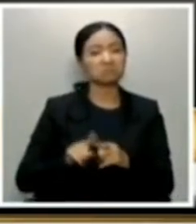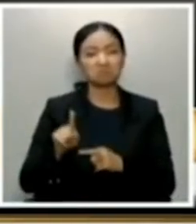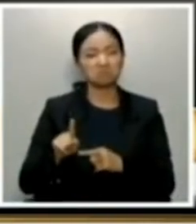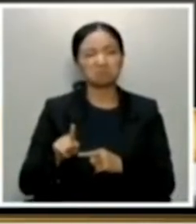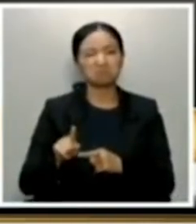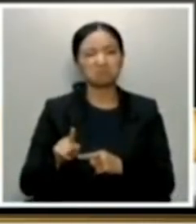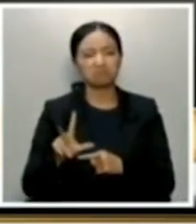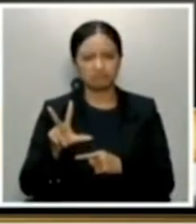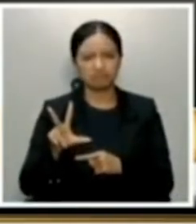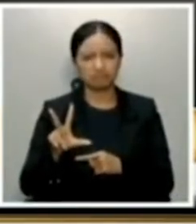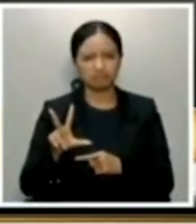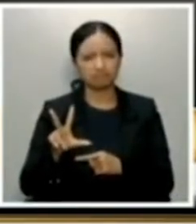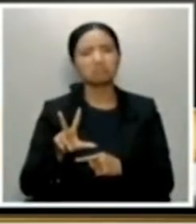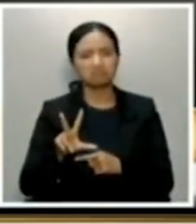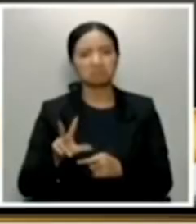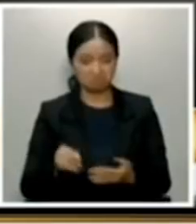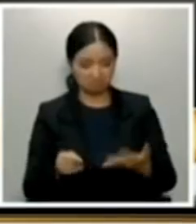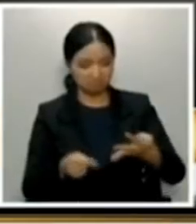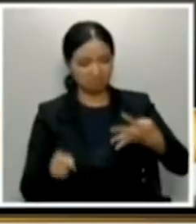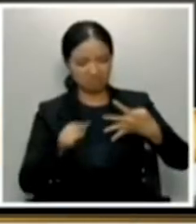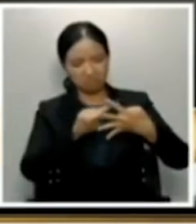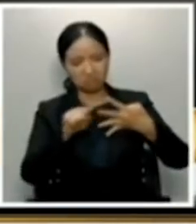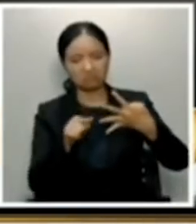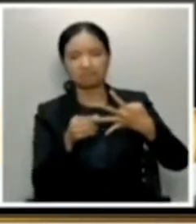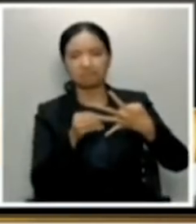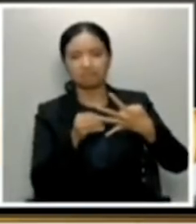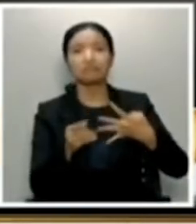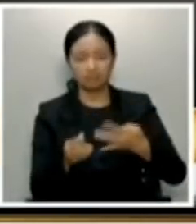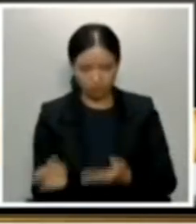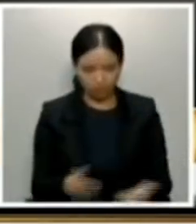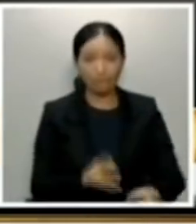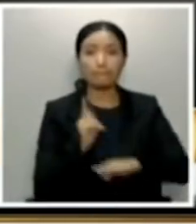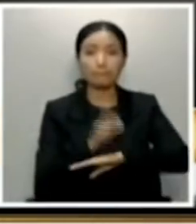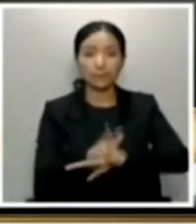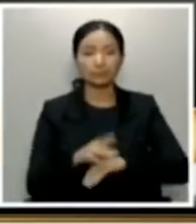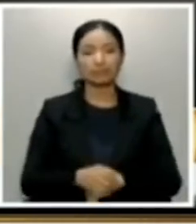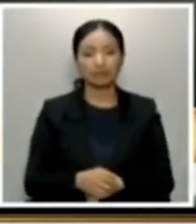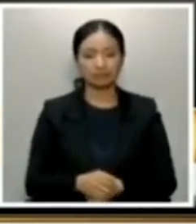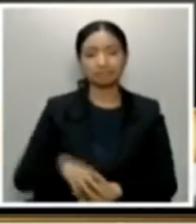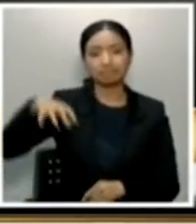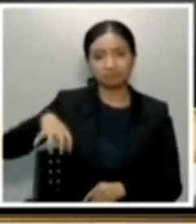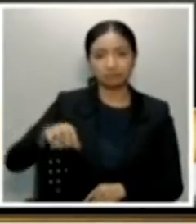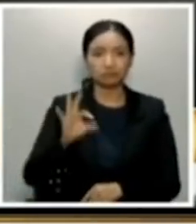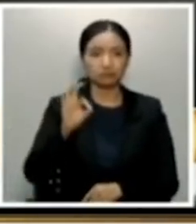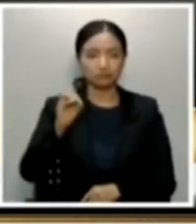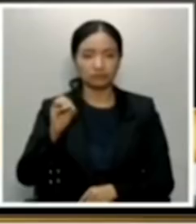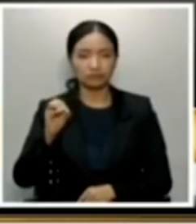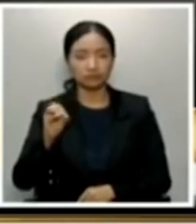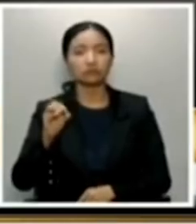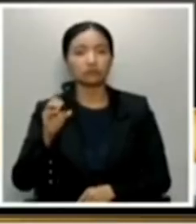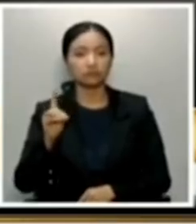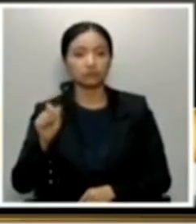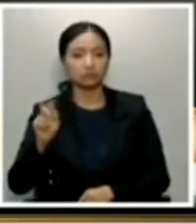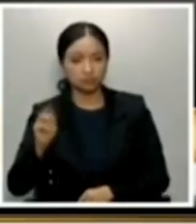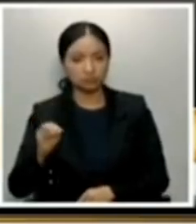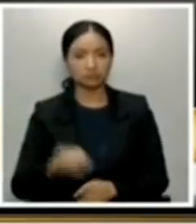นะคะอันดับ3จาก4อันดับมาดูเสรีภาพทางอินเทอร์เน็ตที่จัดอันดับโดย Freedom House เราอยู่